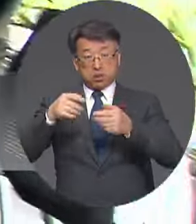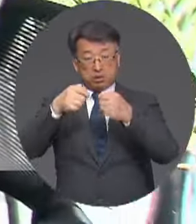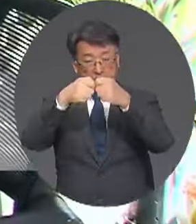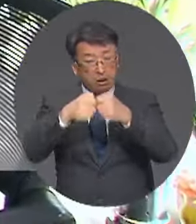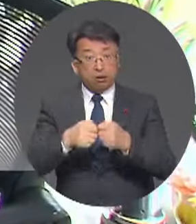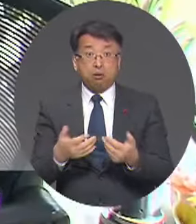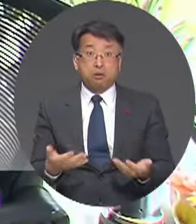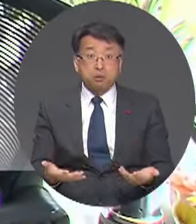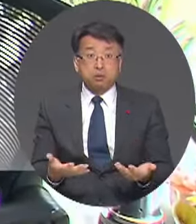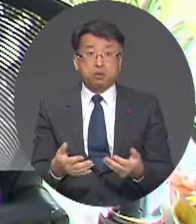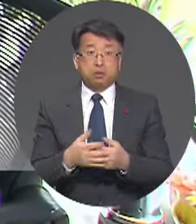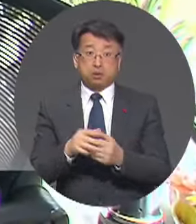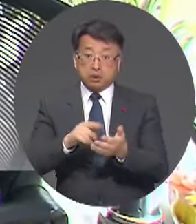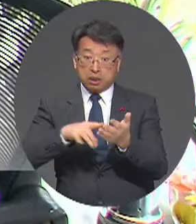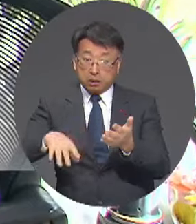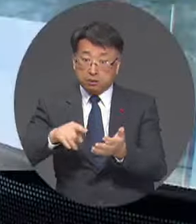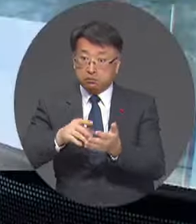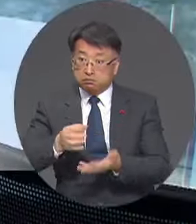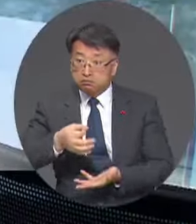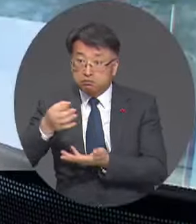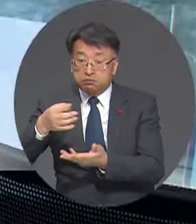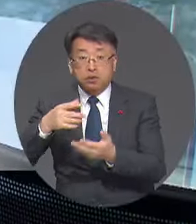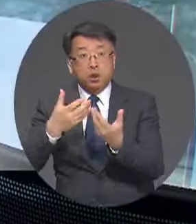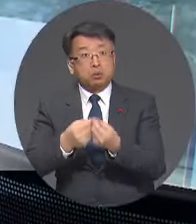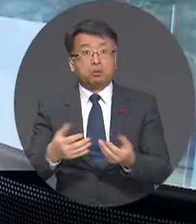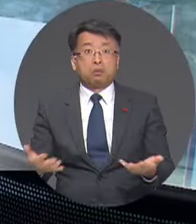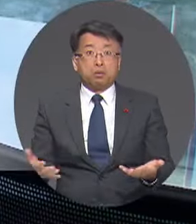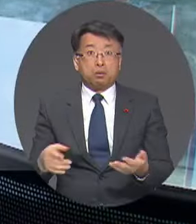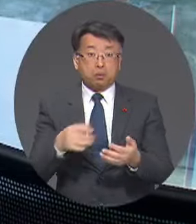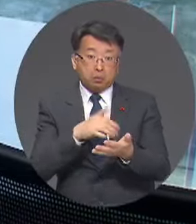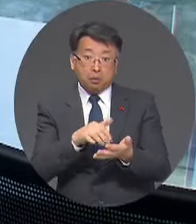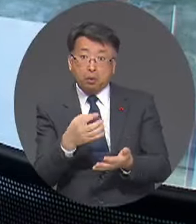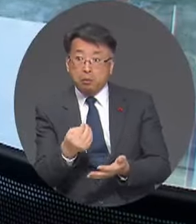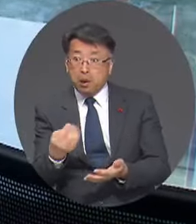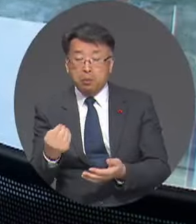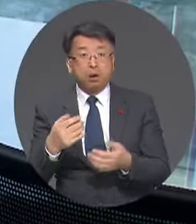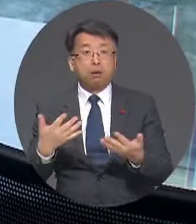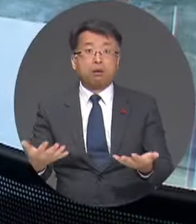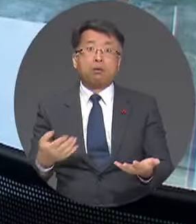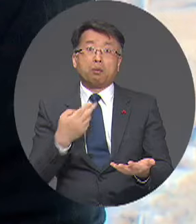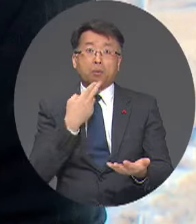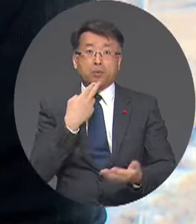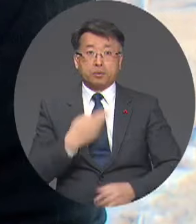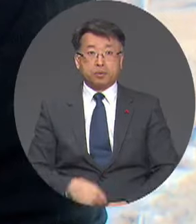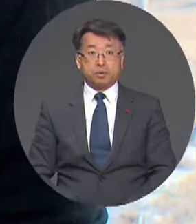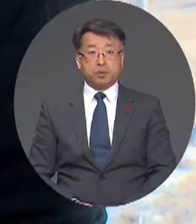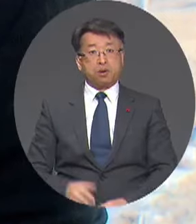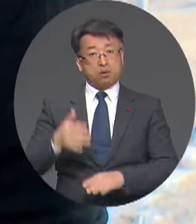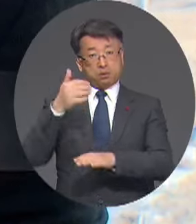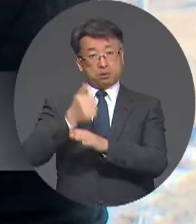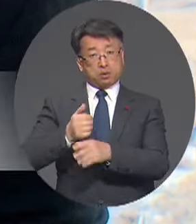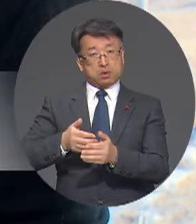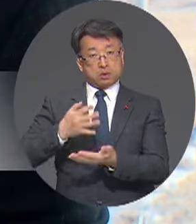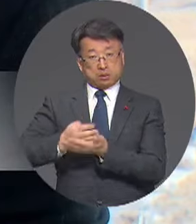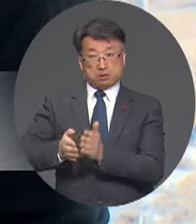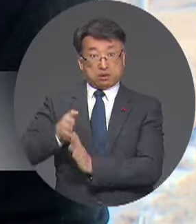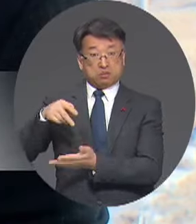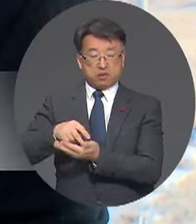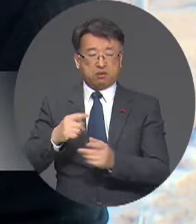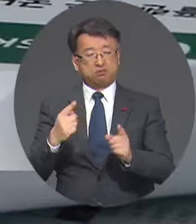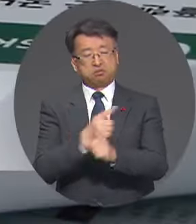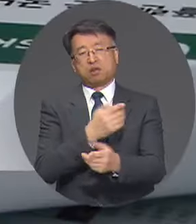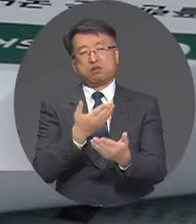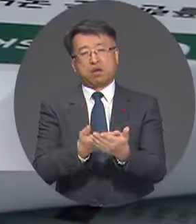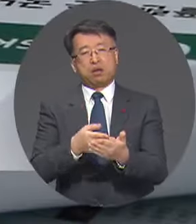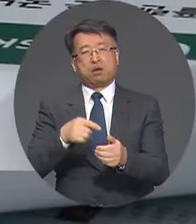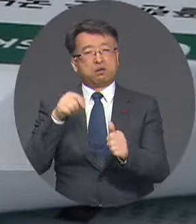구체적이지 않고 세수 기대 효과 같은 비전도 수치로 제시하지 못했습니다. 결국 사천시는 보완에